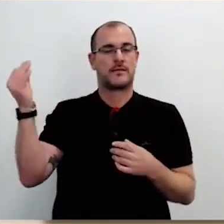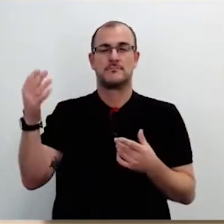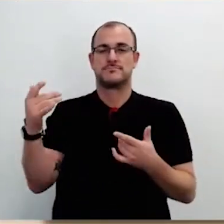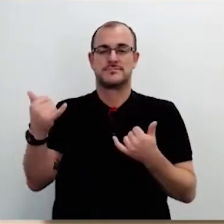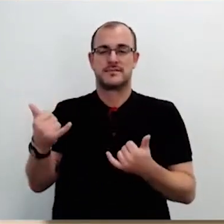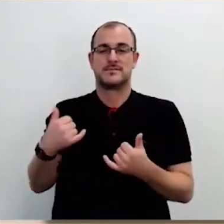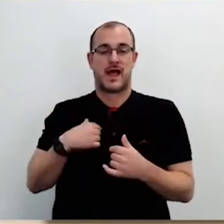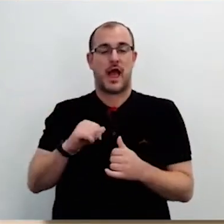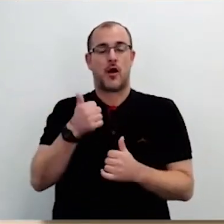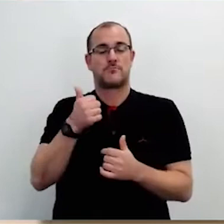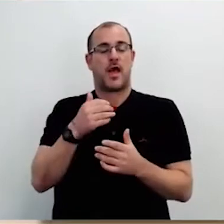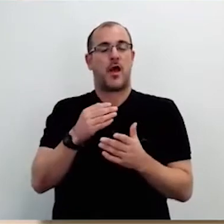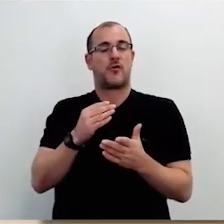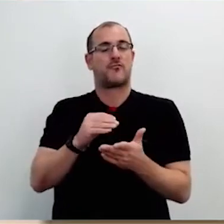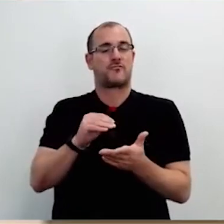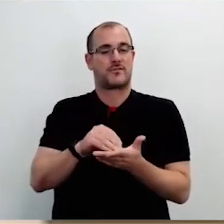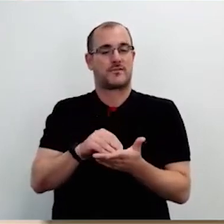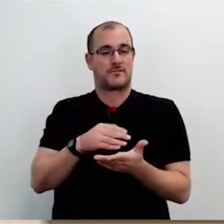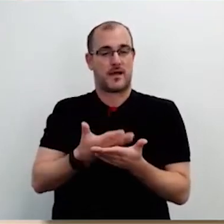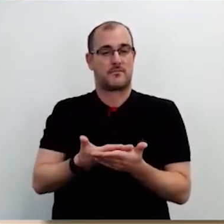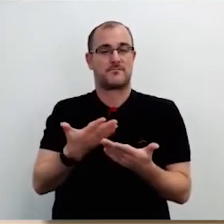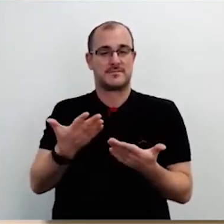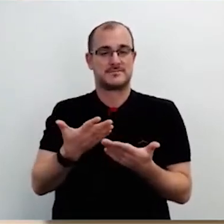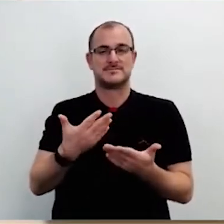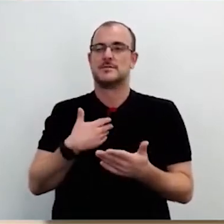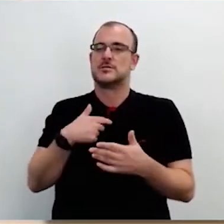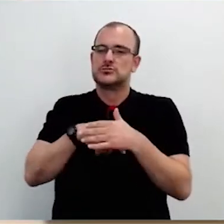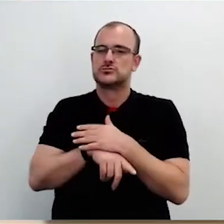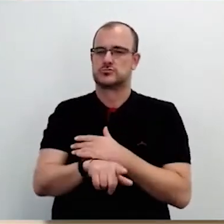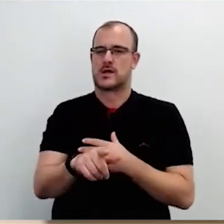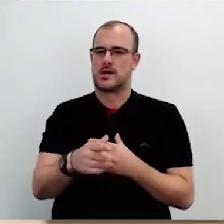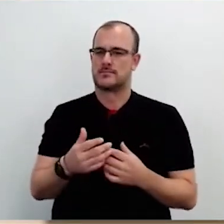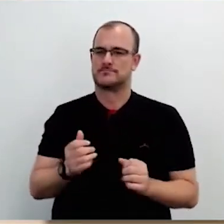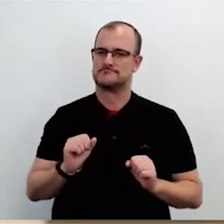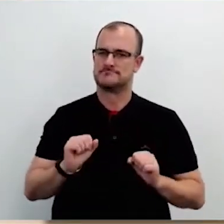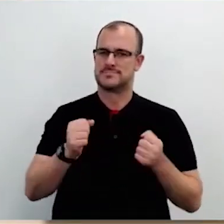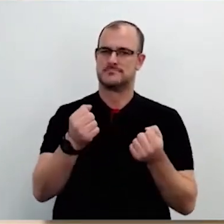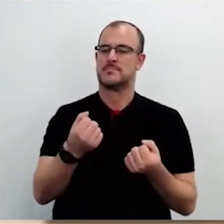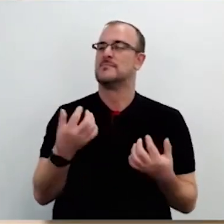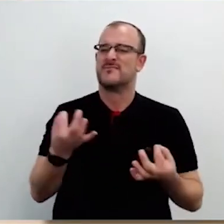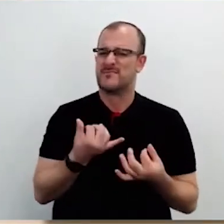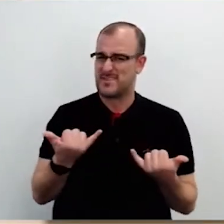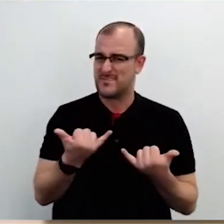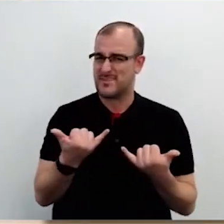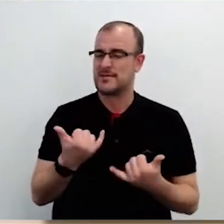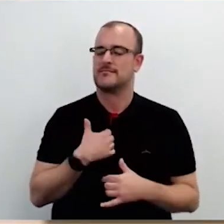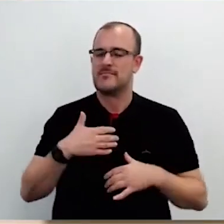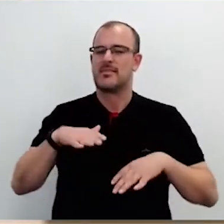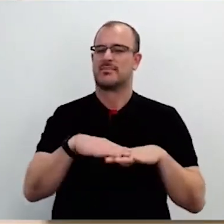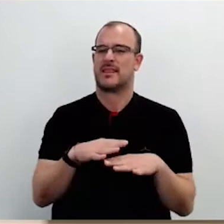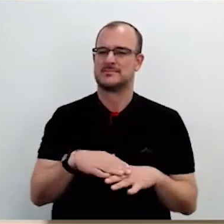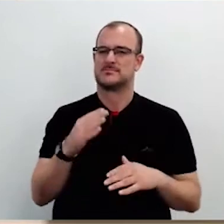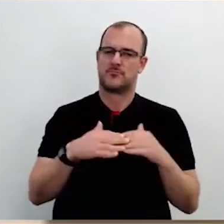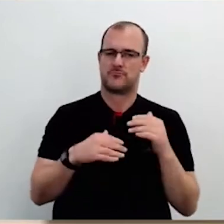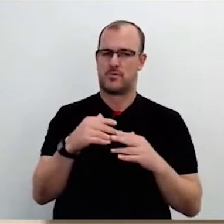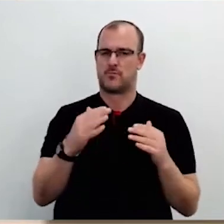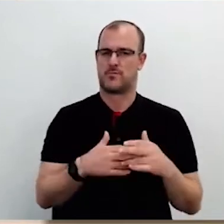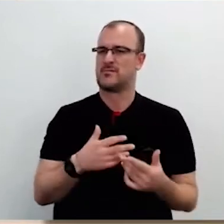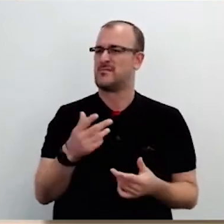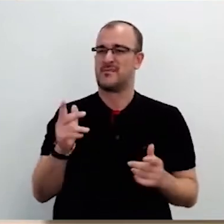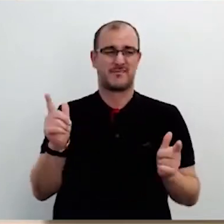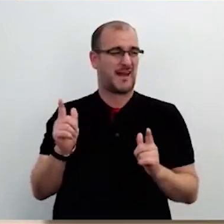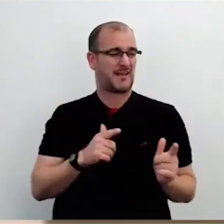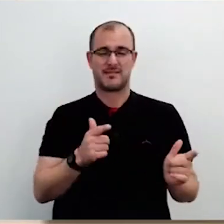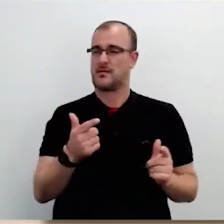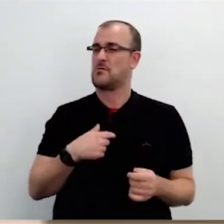es natürlich, Zugang zu schaffen. Und Zugang schafft man, indem man Netze baut. Niemand investiert in Deutschland,